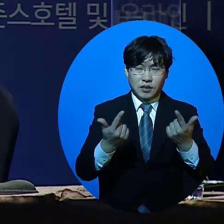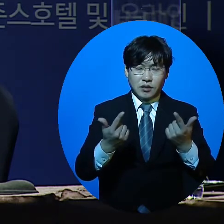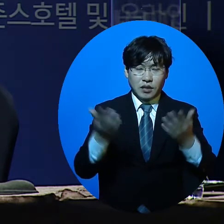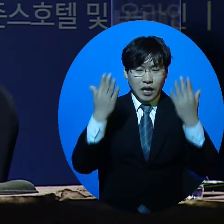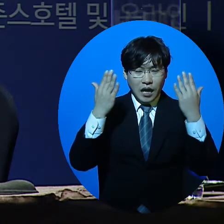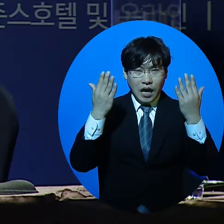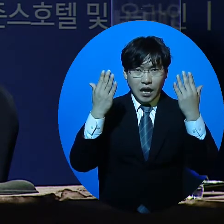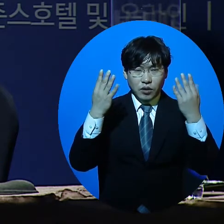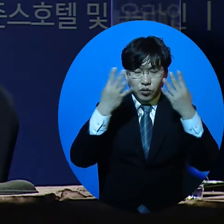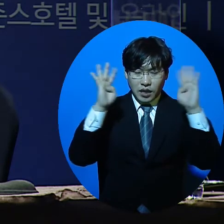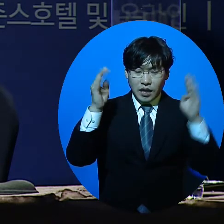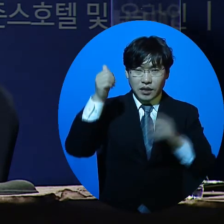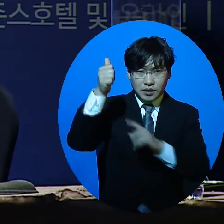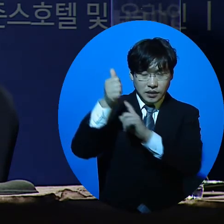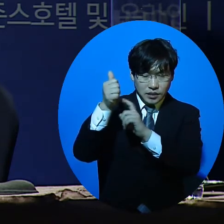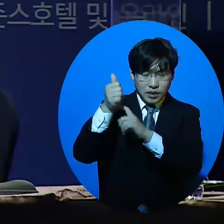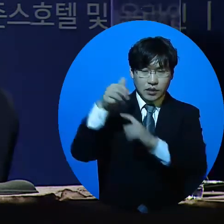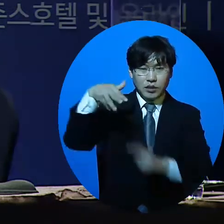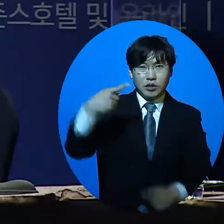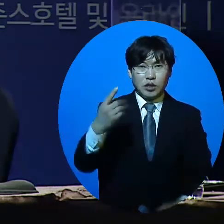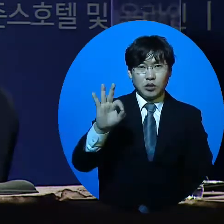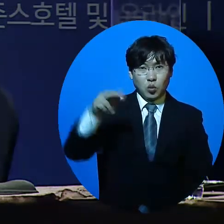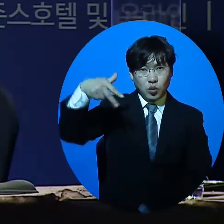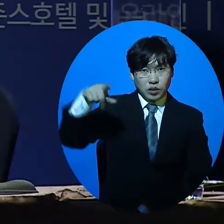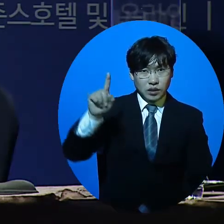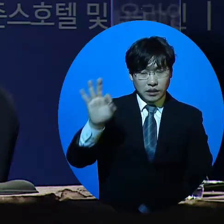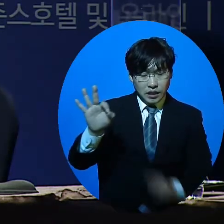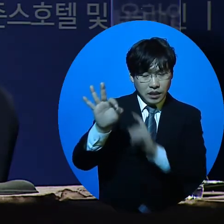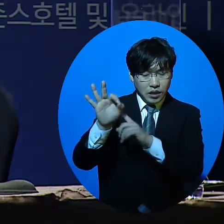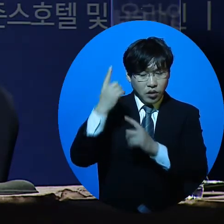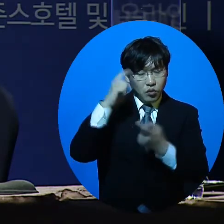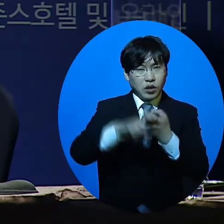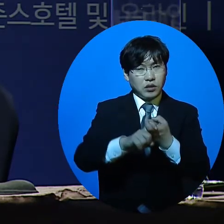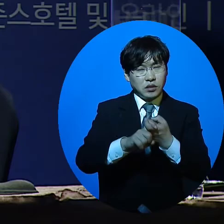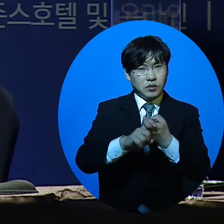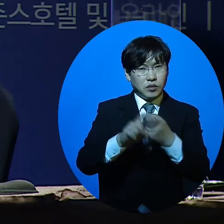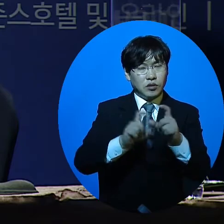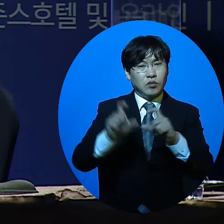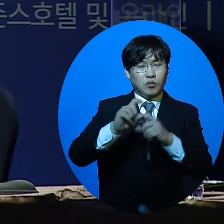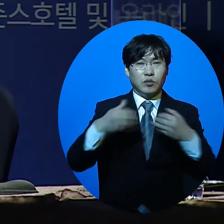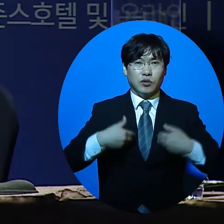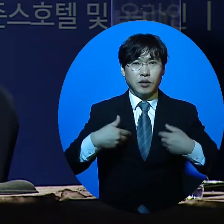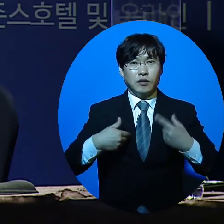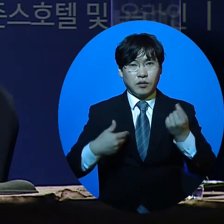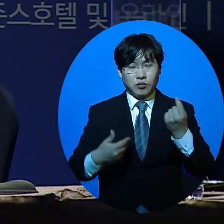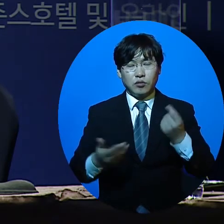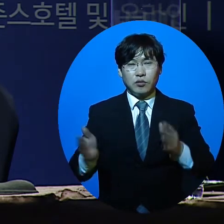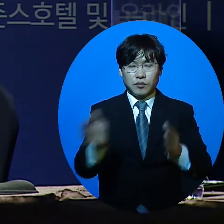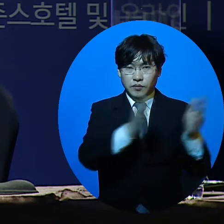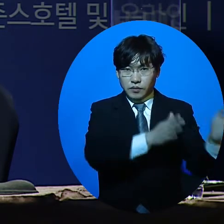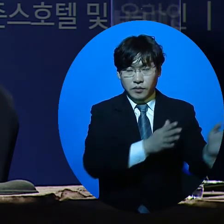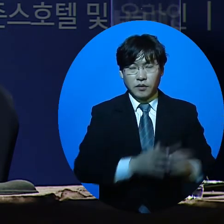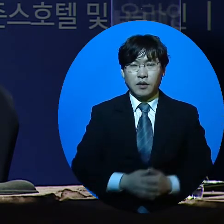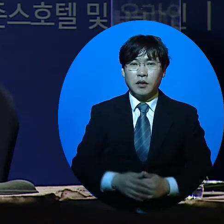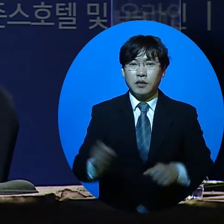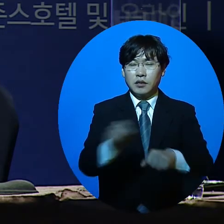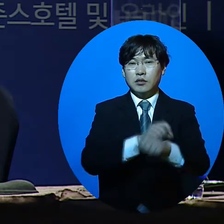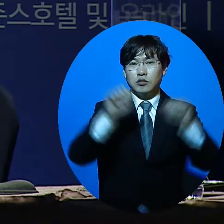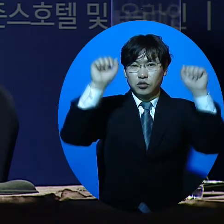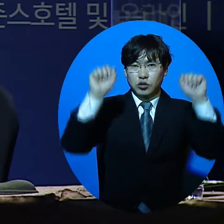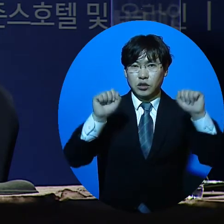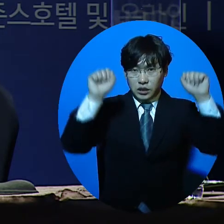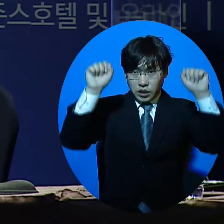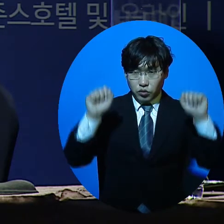제일 중요하다 이렇게 생각을 하고, 그 다음에 만에 하나 이제 차선책으로 이제 특수체육과가 이제